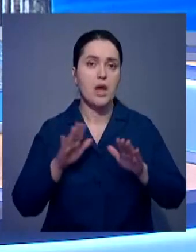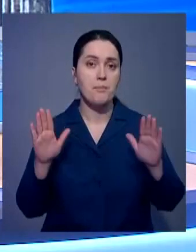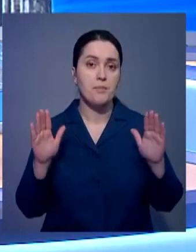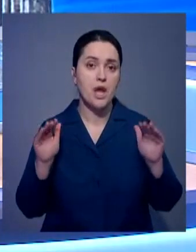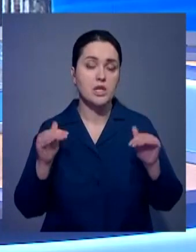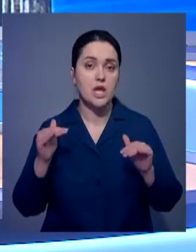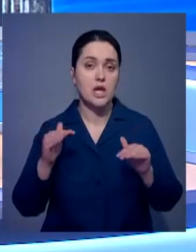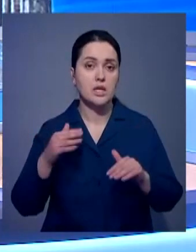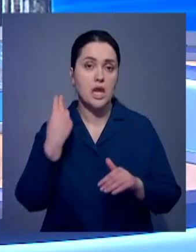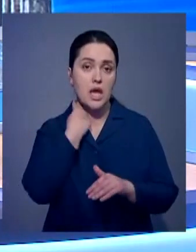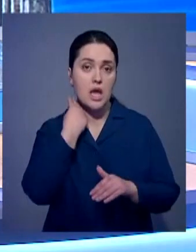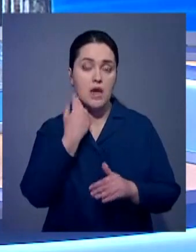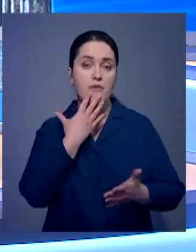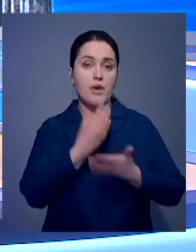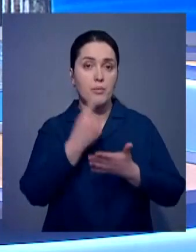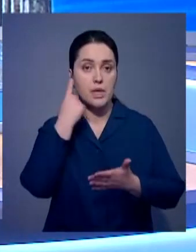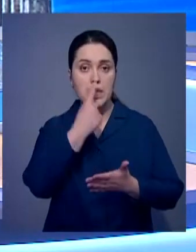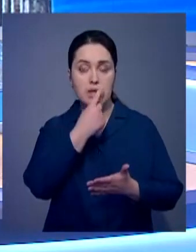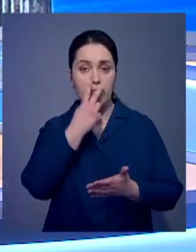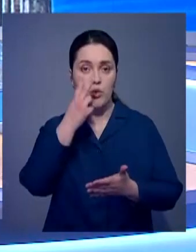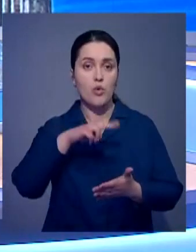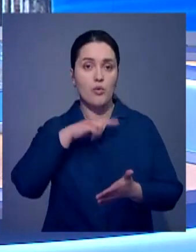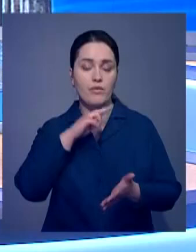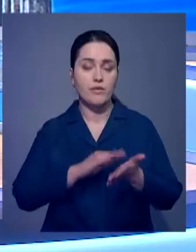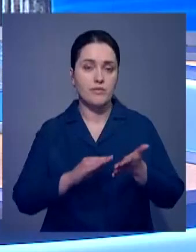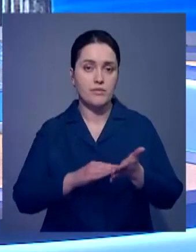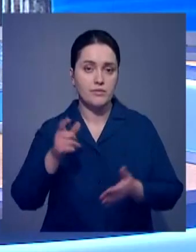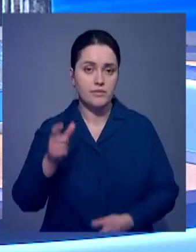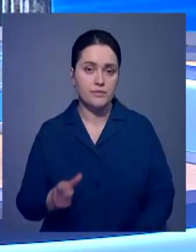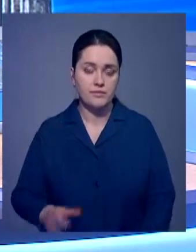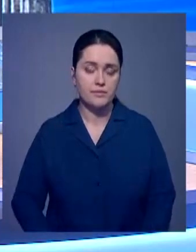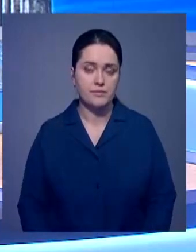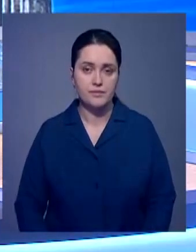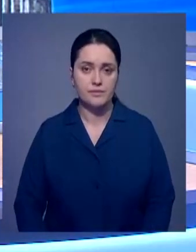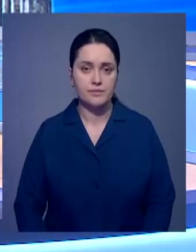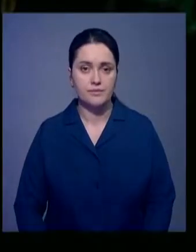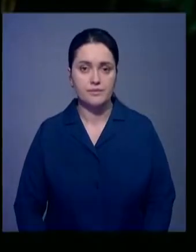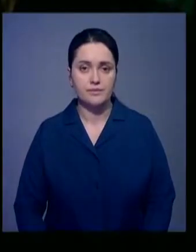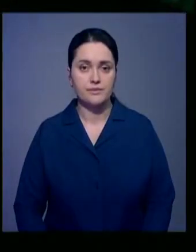с Евросоюзом своими глазами увидел и наш собственный корреспондент в Лондоне Галымжан Караманула.